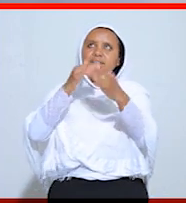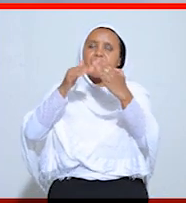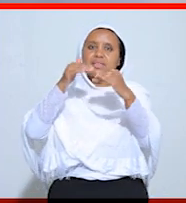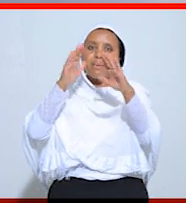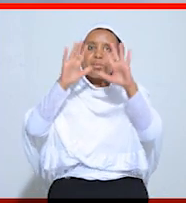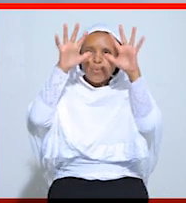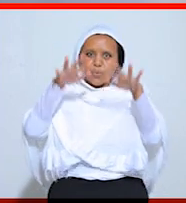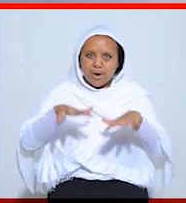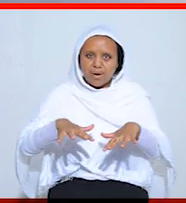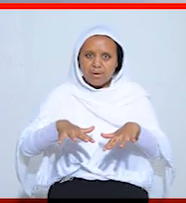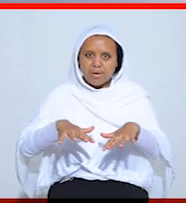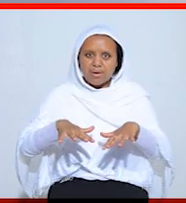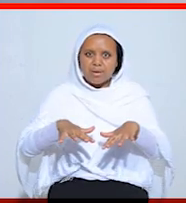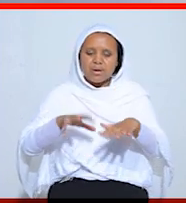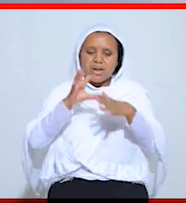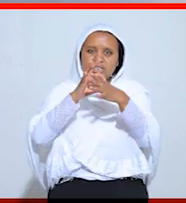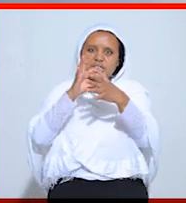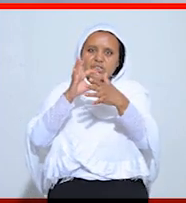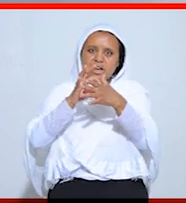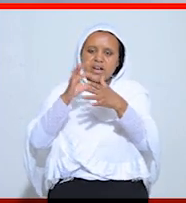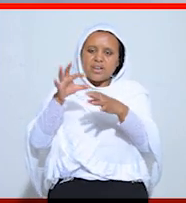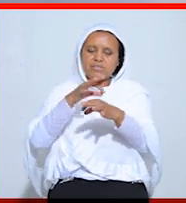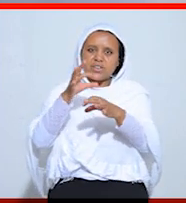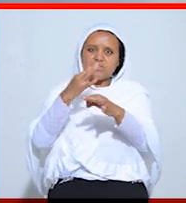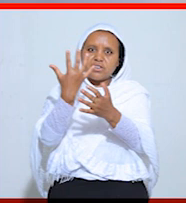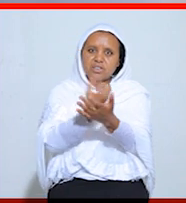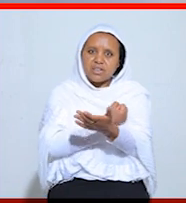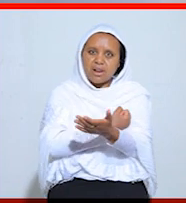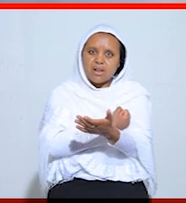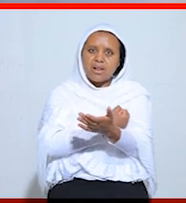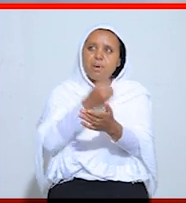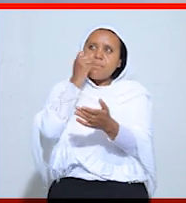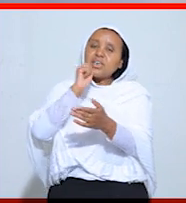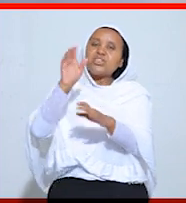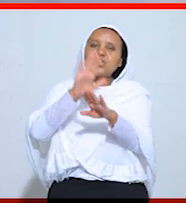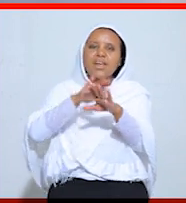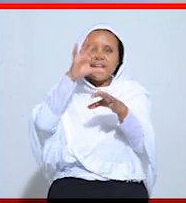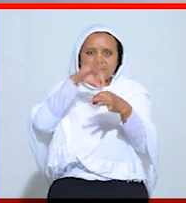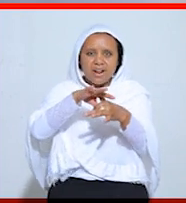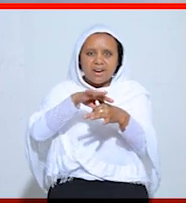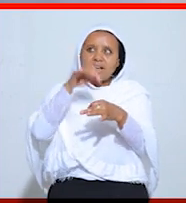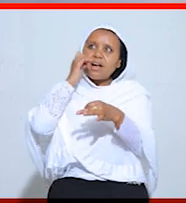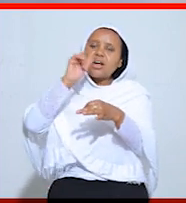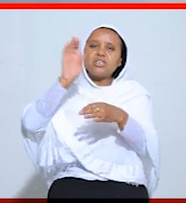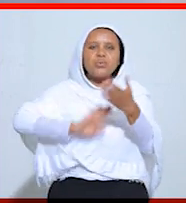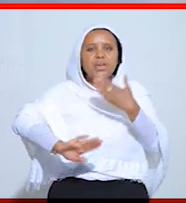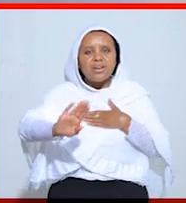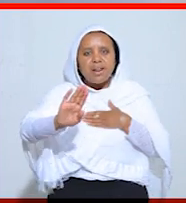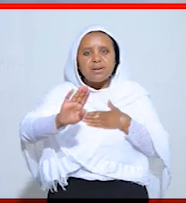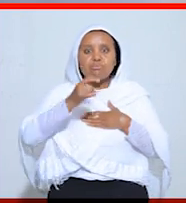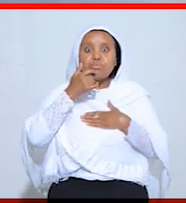ቃል ከሰማይ ሰማያት ይወርዳል ከስጋሽ ስጋ ከነፍስሽ ነፍስ ይነሳል በአንቺ ላይ ያድራል